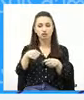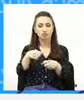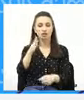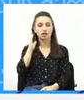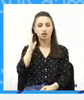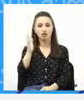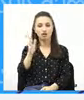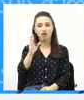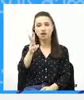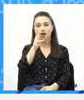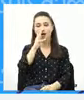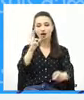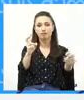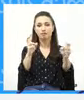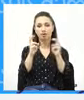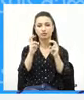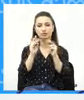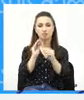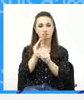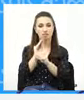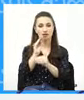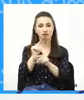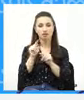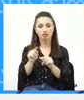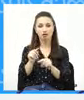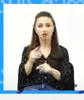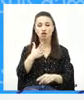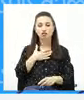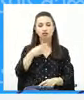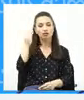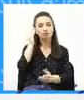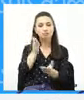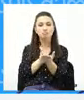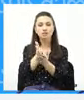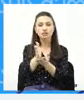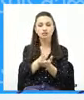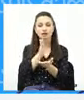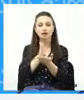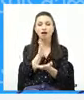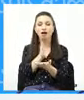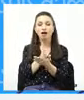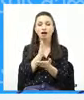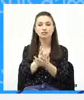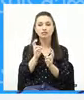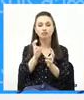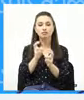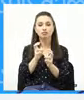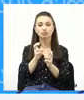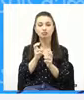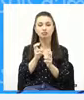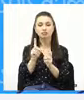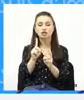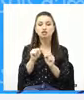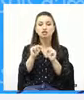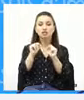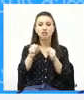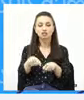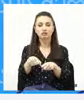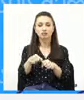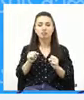იქნება ხელფასების მატება. Ჩვენი მიზანია არსებული განაკვეთები შეძლების და